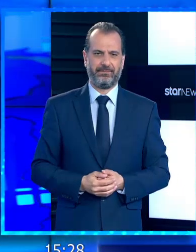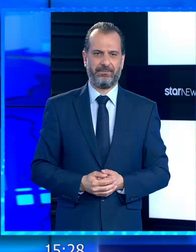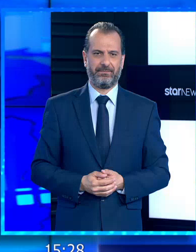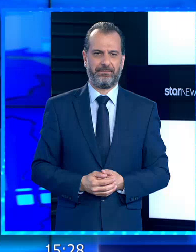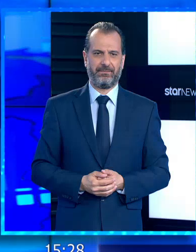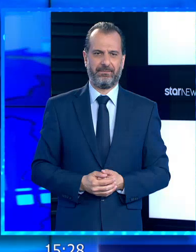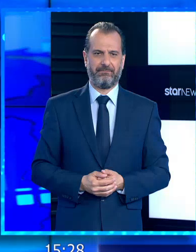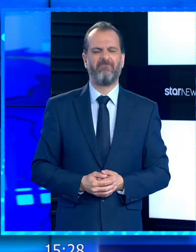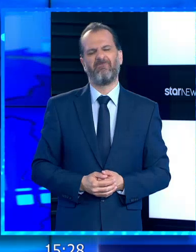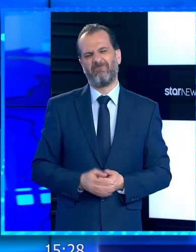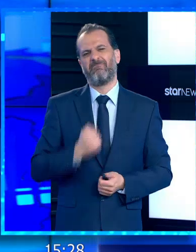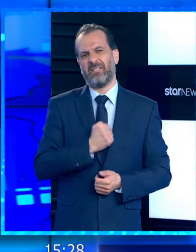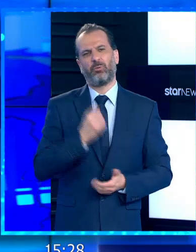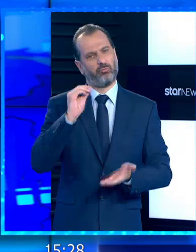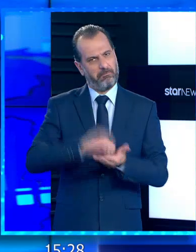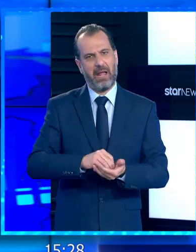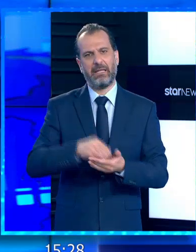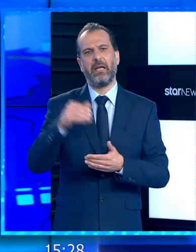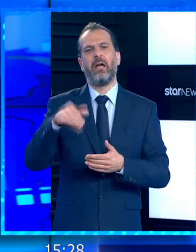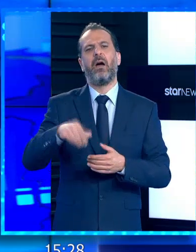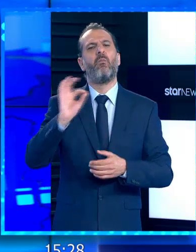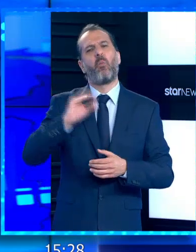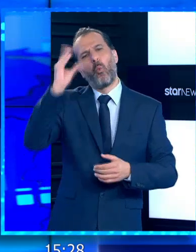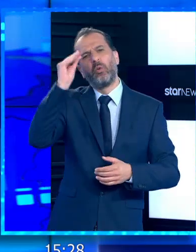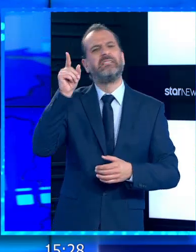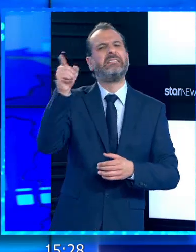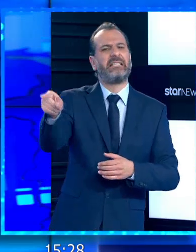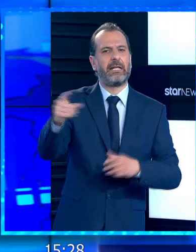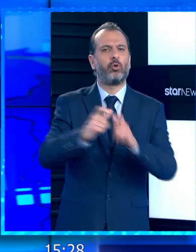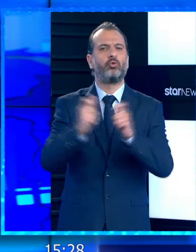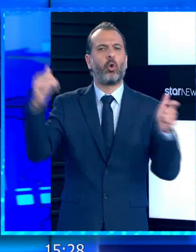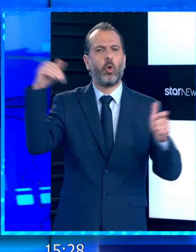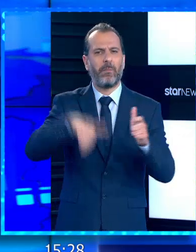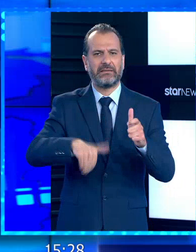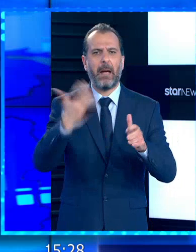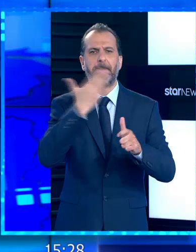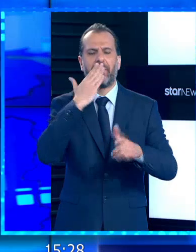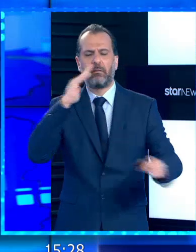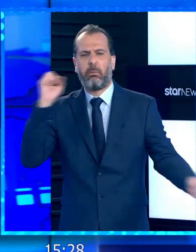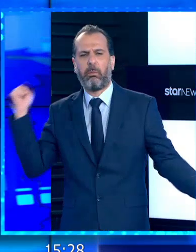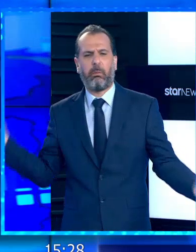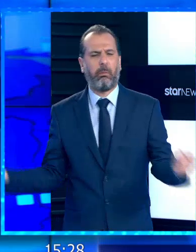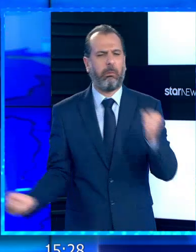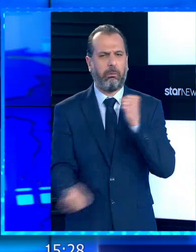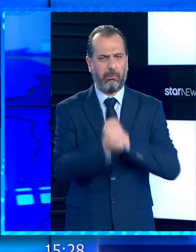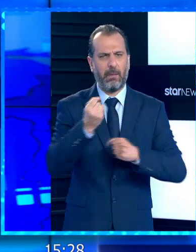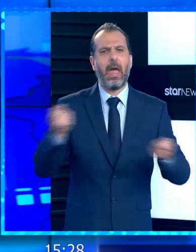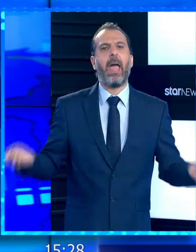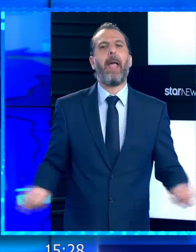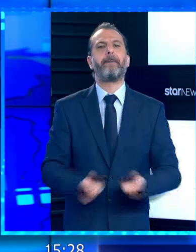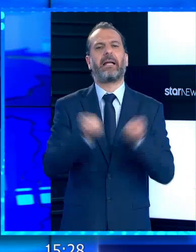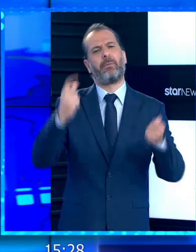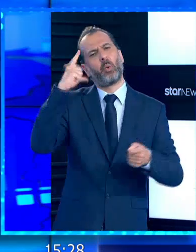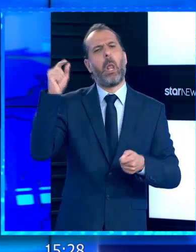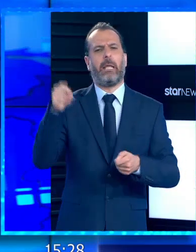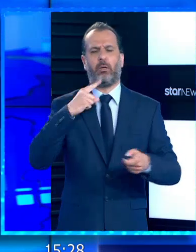Ένα ακόμα περιστατικό ενδοσχολικής βίας, κυρίες και κύριοι, ήρθε στη δημοσιότητα. Σε βίντεο διακρίνονται δύο μαθητές ΕΠΑΛ στις Σέρρες να παίζουν